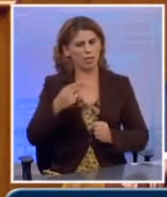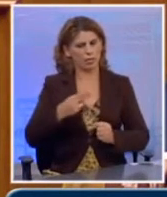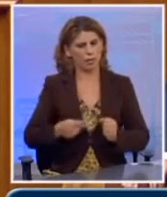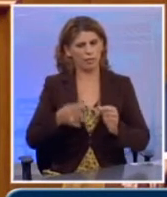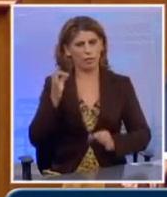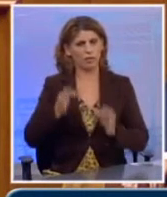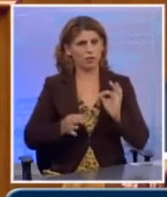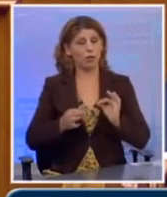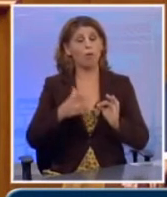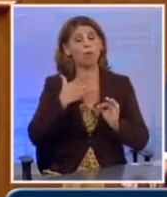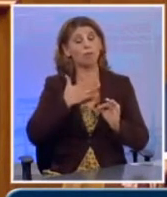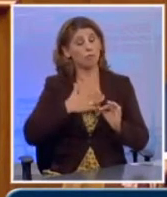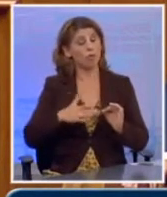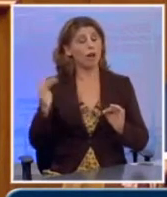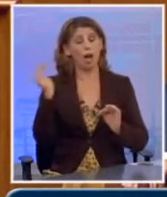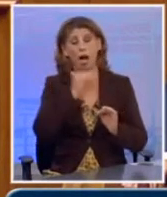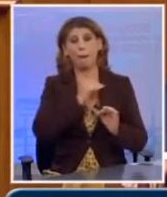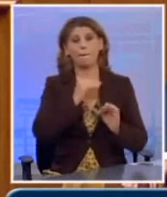άμεσης επίλυψης.